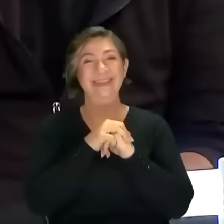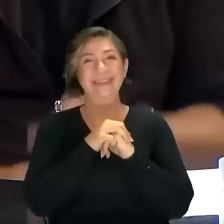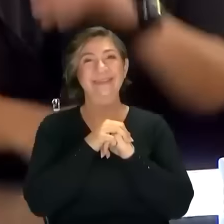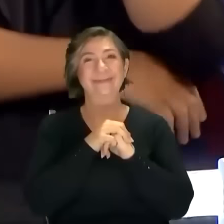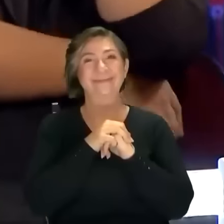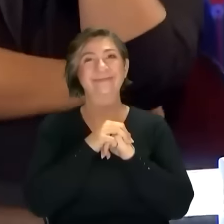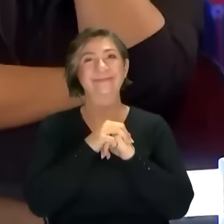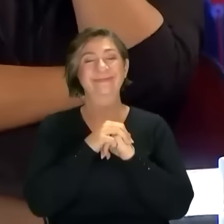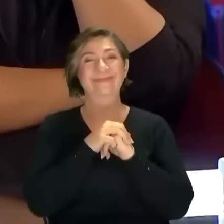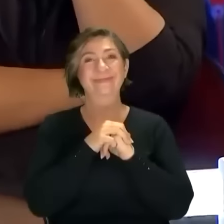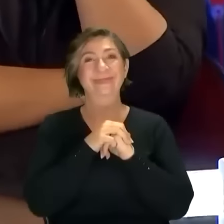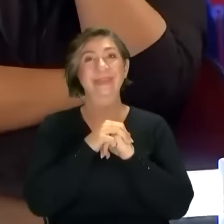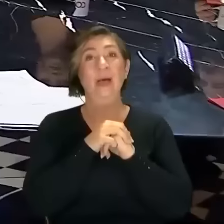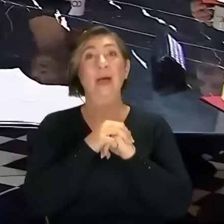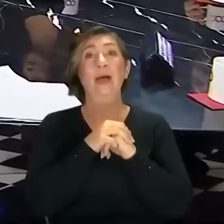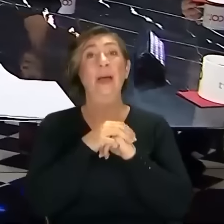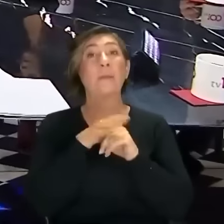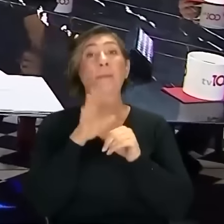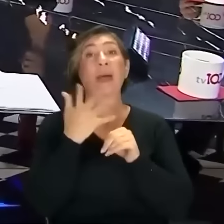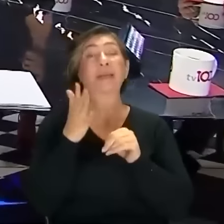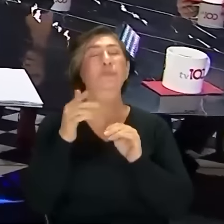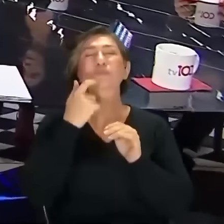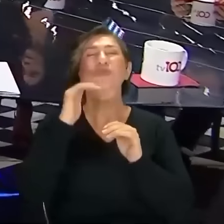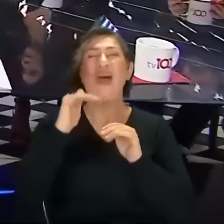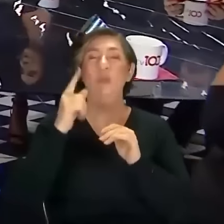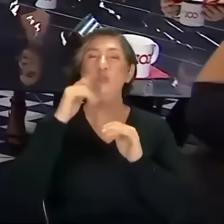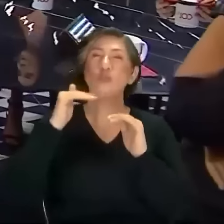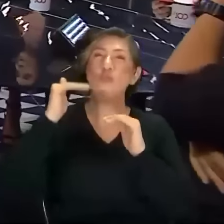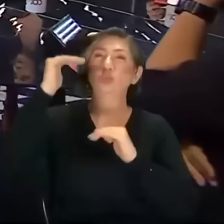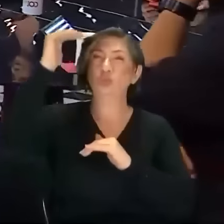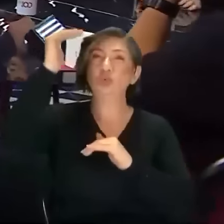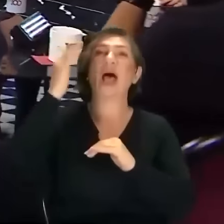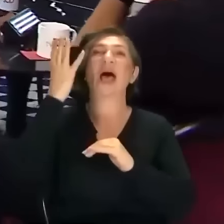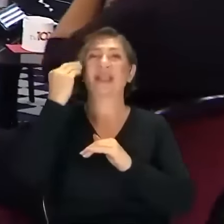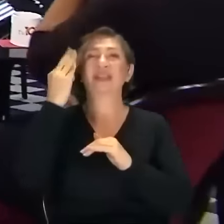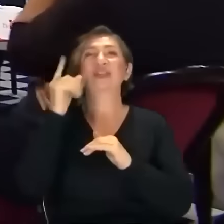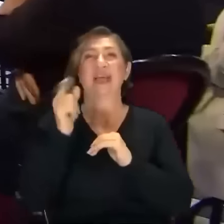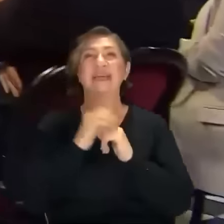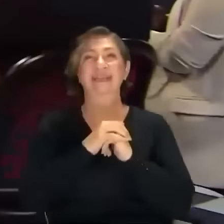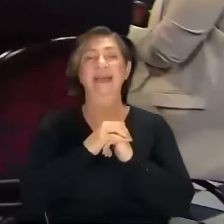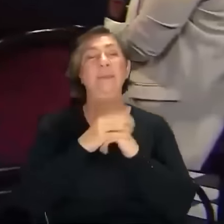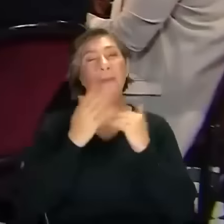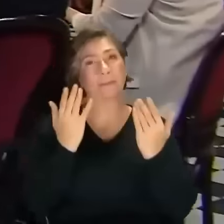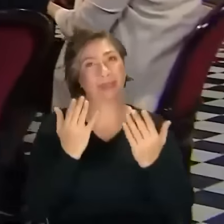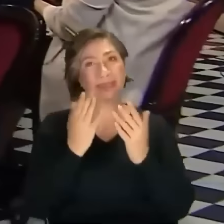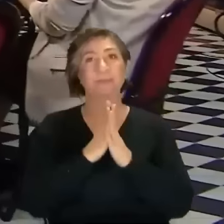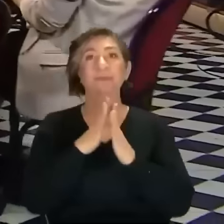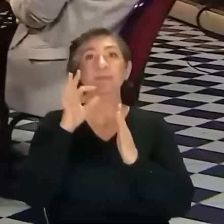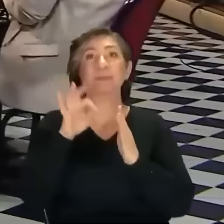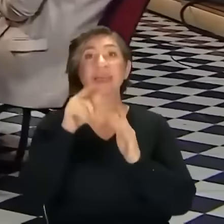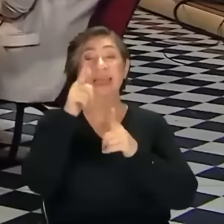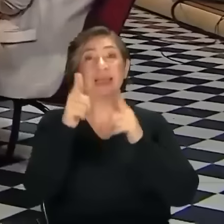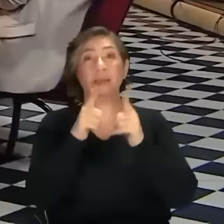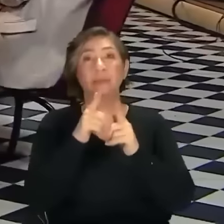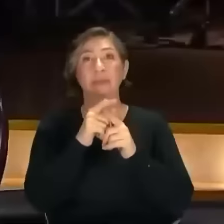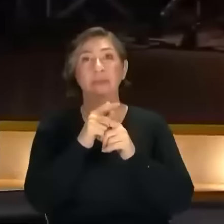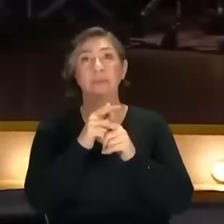oturum öyle Niye olmuyor belki büyüyecek büyüdüğü zaman büyüdüğü zaman olacak peki şimdi senin